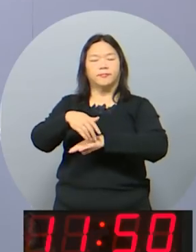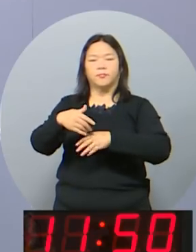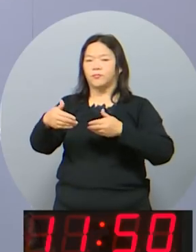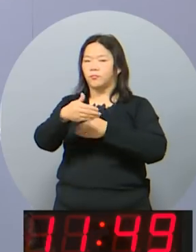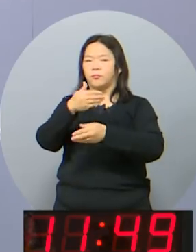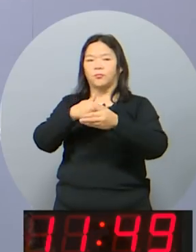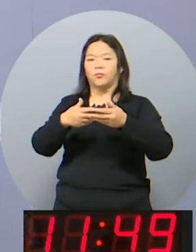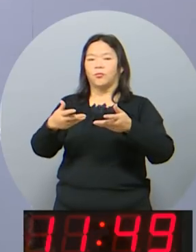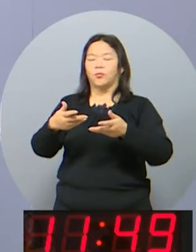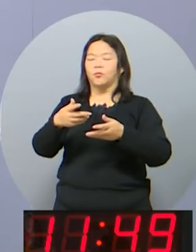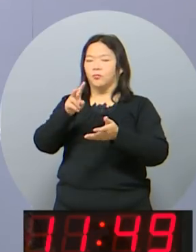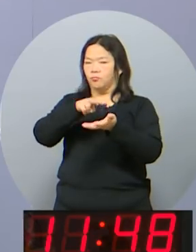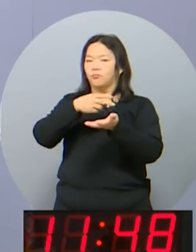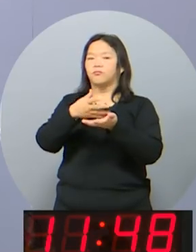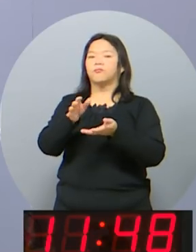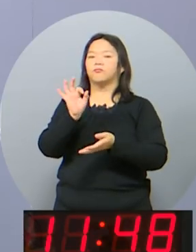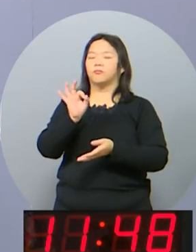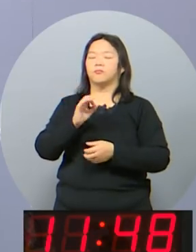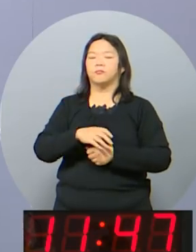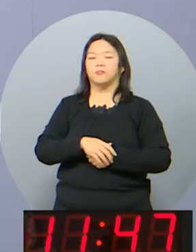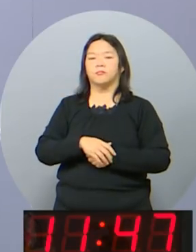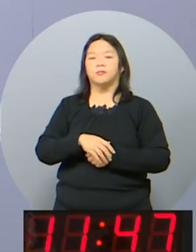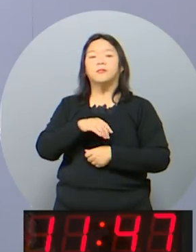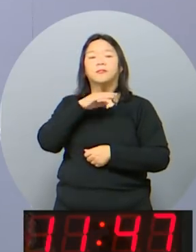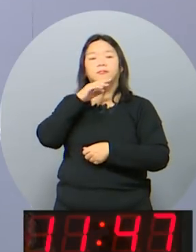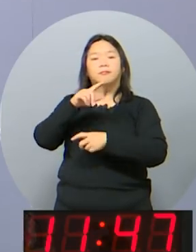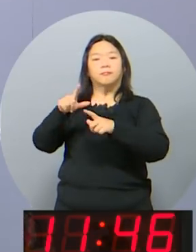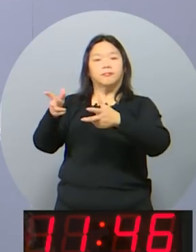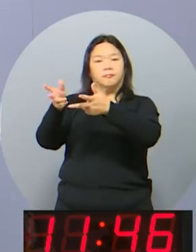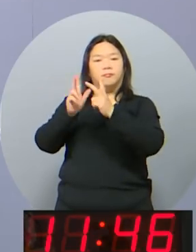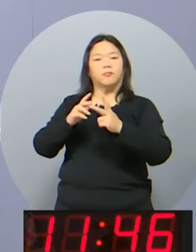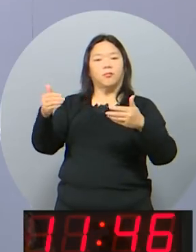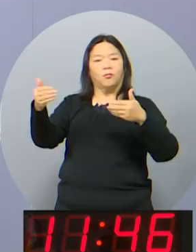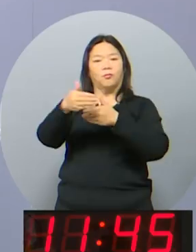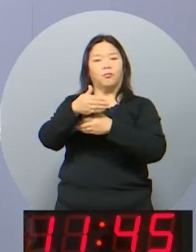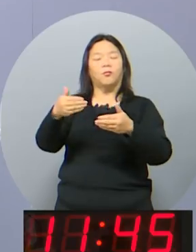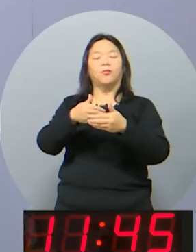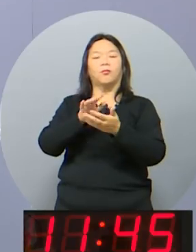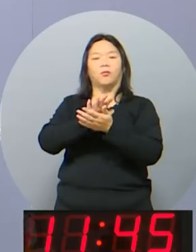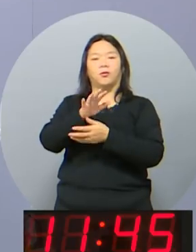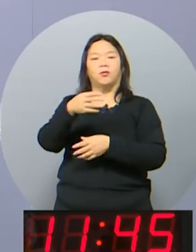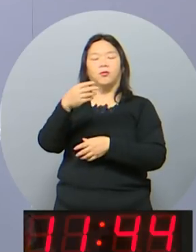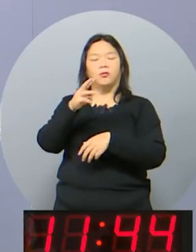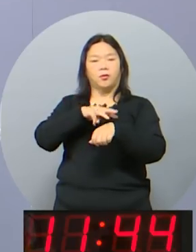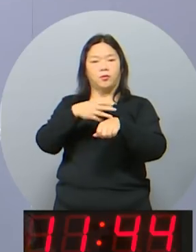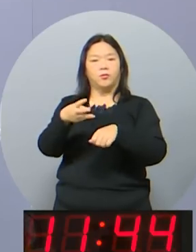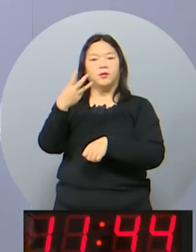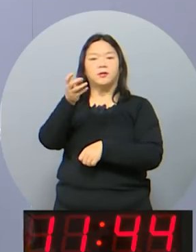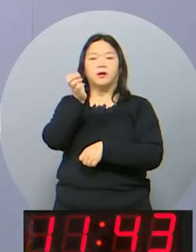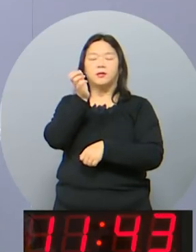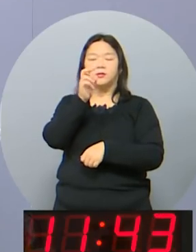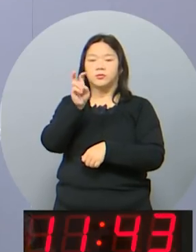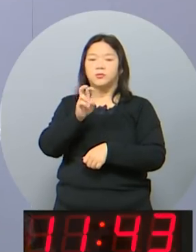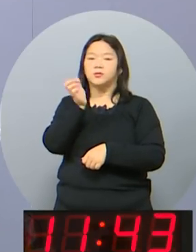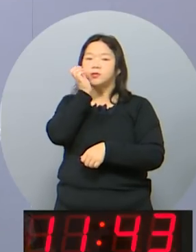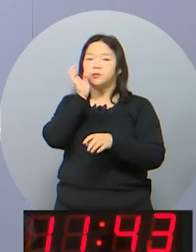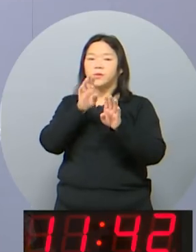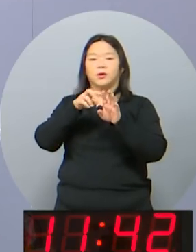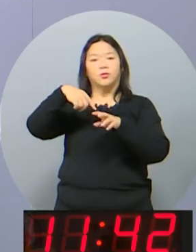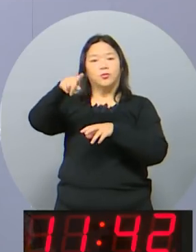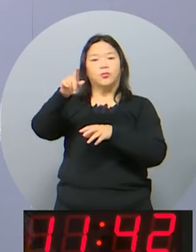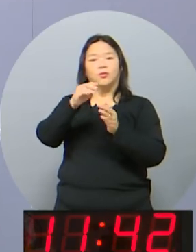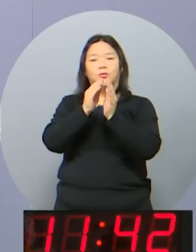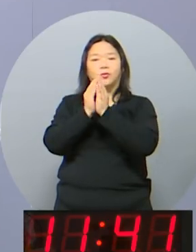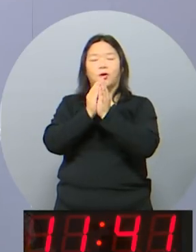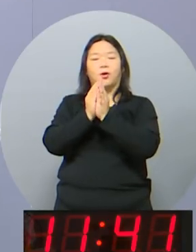通动脉。等到大桥通了，我们淡水还有三芝石门要到桃园机场非常